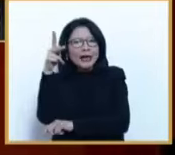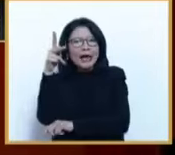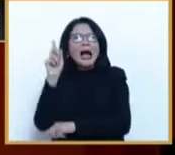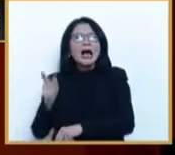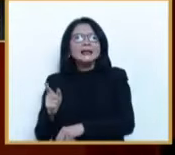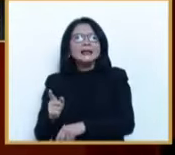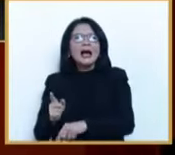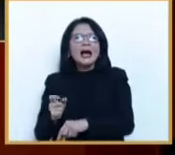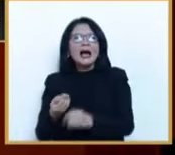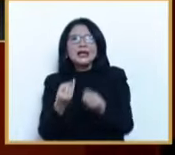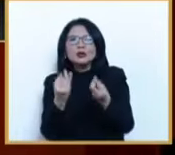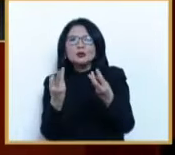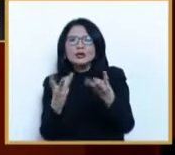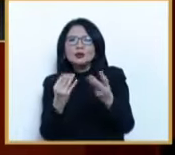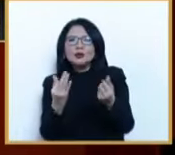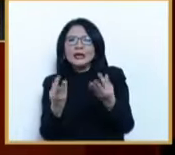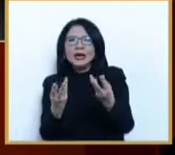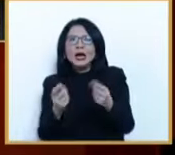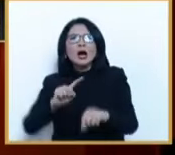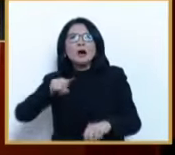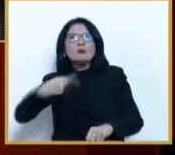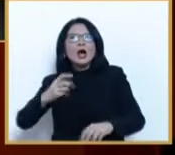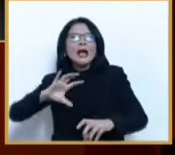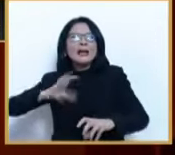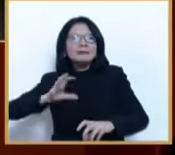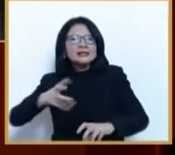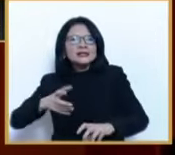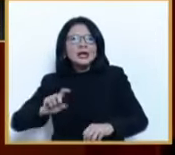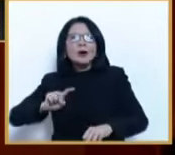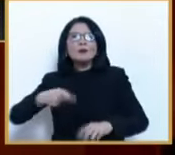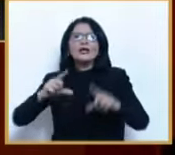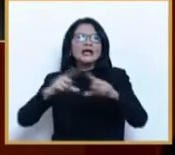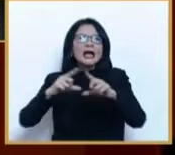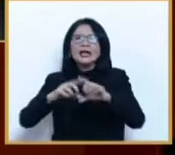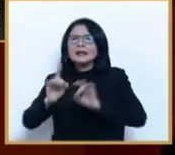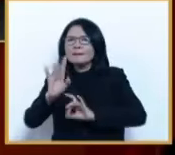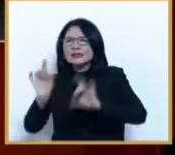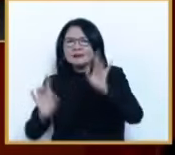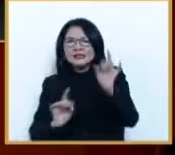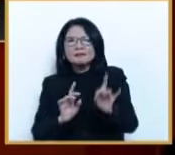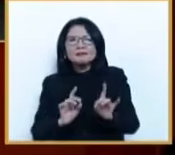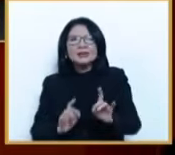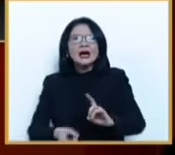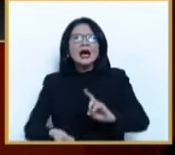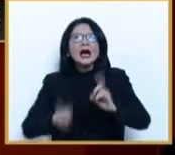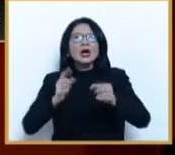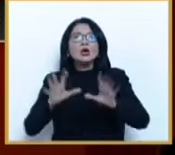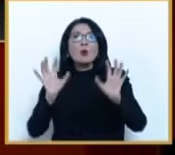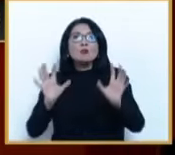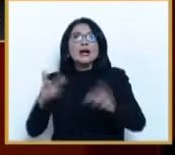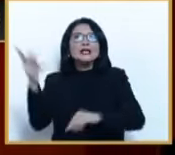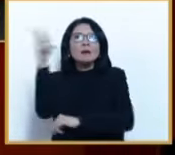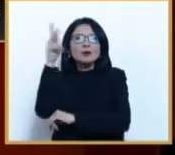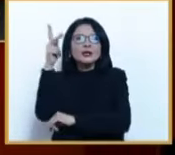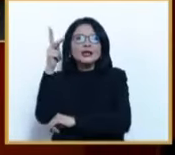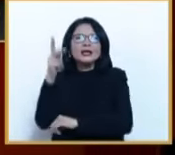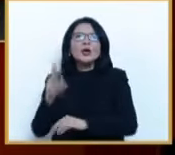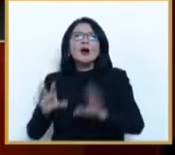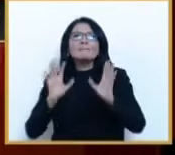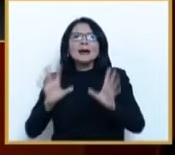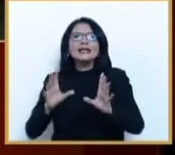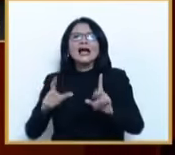hitung-hitungannya baik mulai dari mesin mulai dari alatnya dan sebagainya kalau semakin banyak proyek semakin banyak